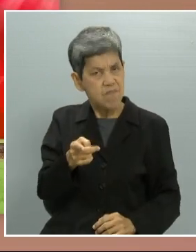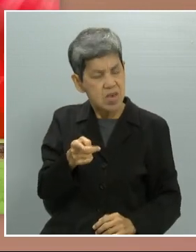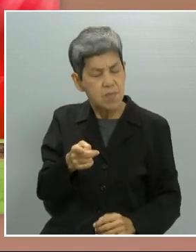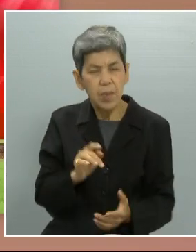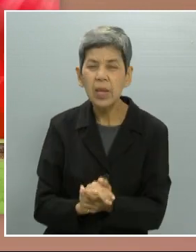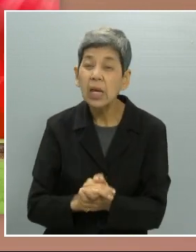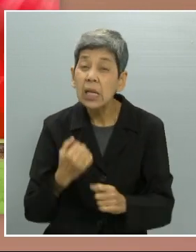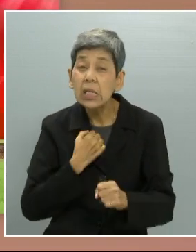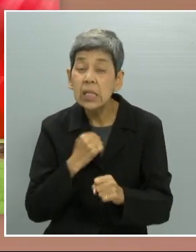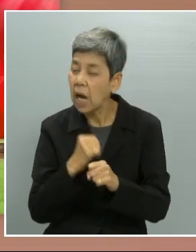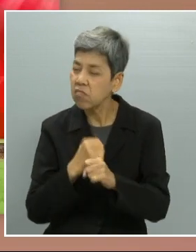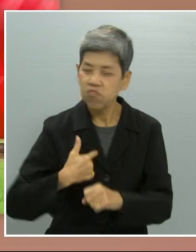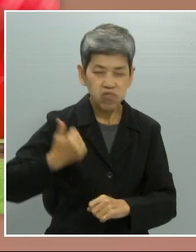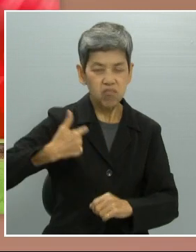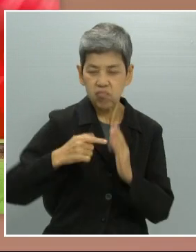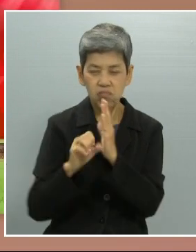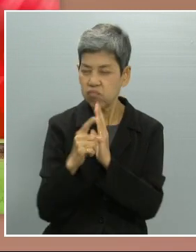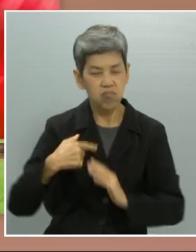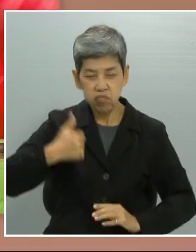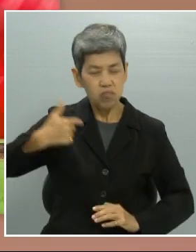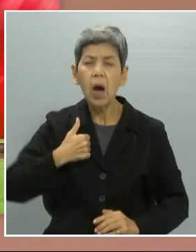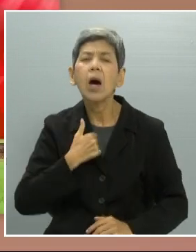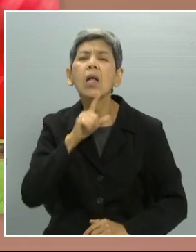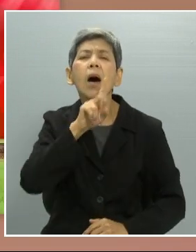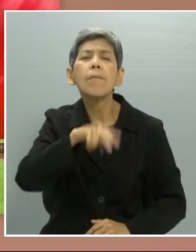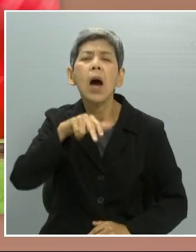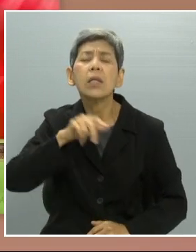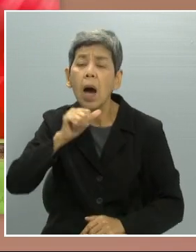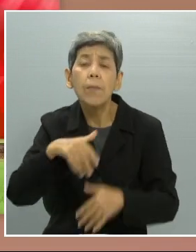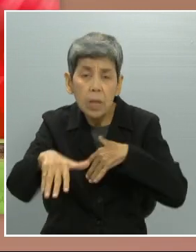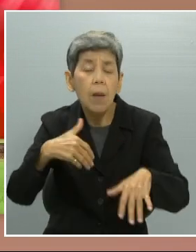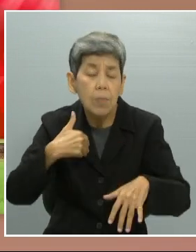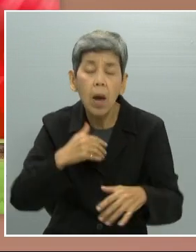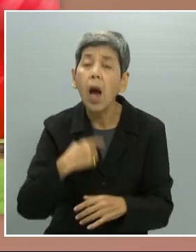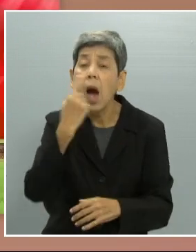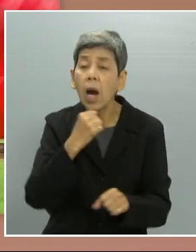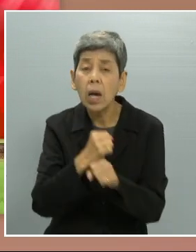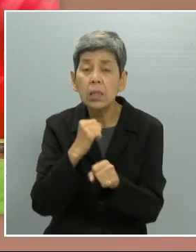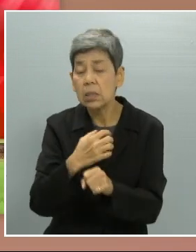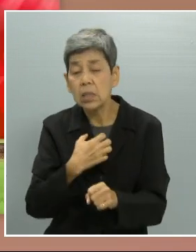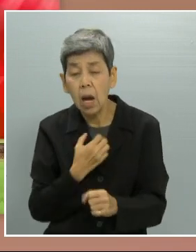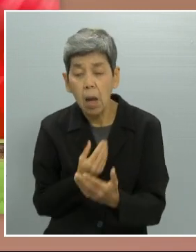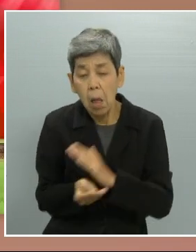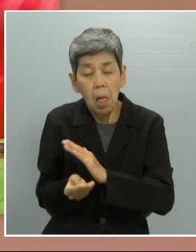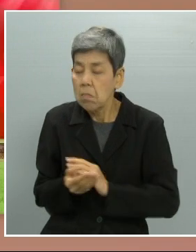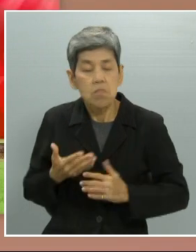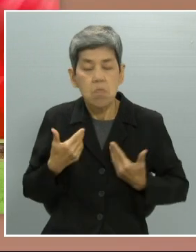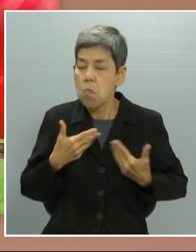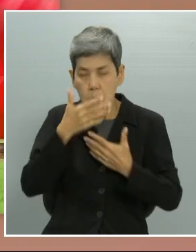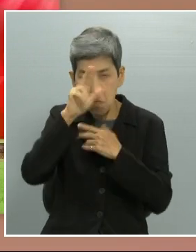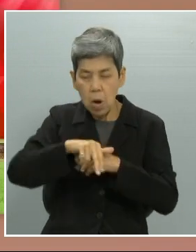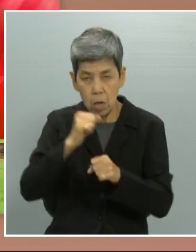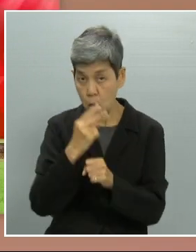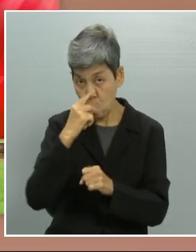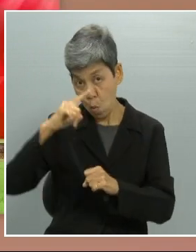ที่ว่าจะแรงสไลด์ทั้งจังหวัดศรีสะเกษถามเพื่อไทยกับประชาชนหรือยังใครจะกินกล้วยเพื่อไทยไม่สนแต่เสาร์ที่